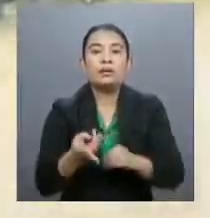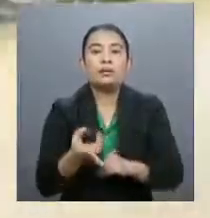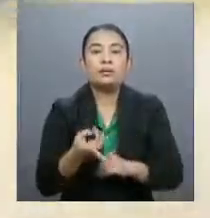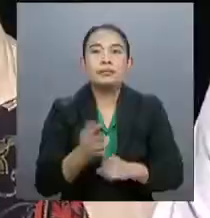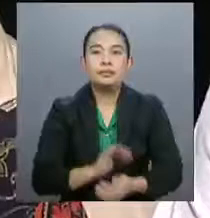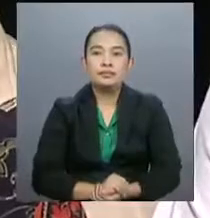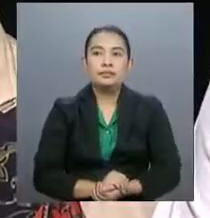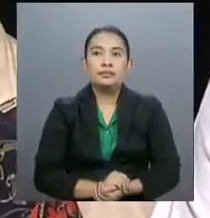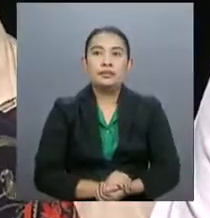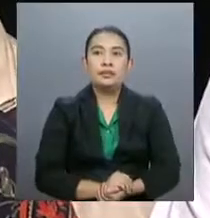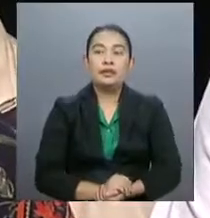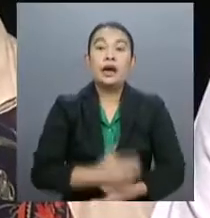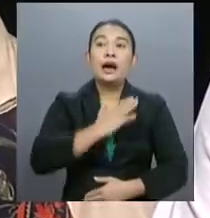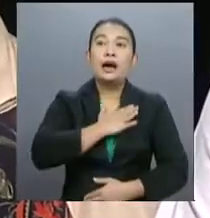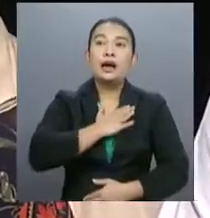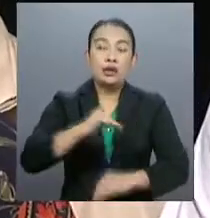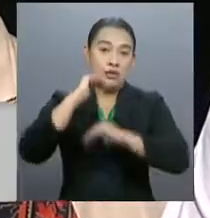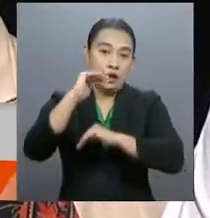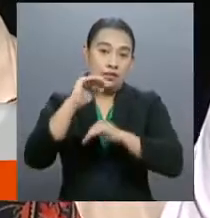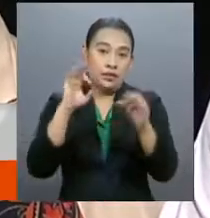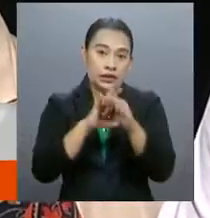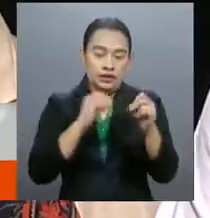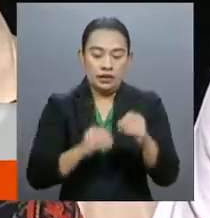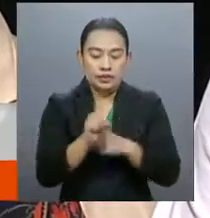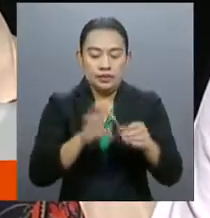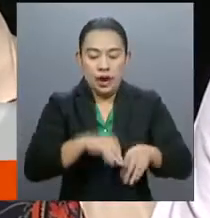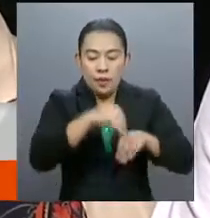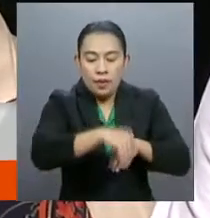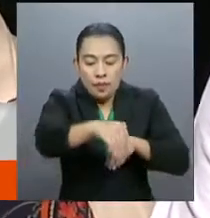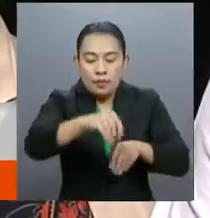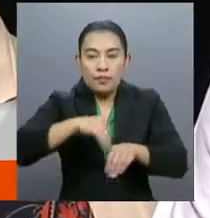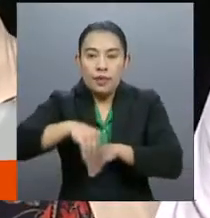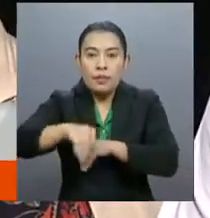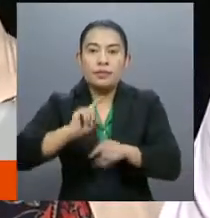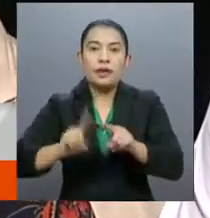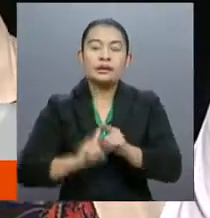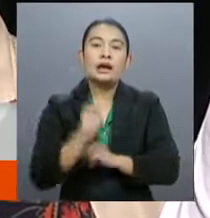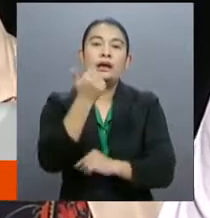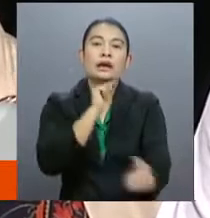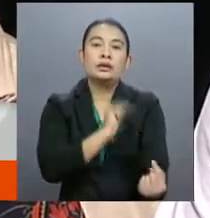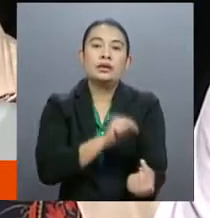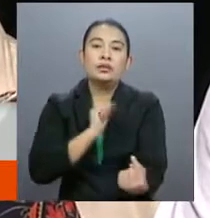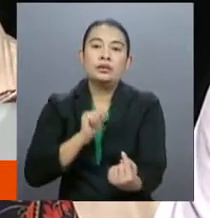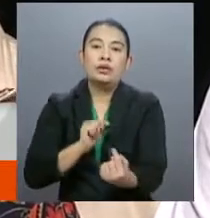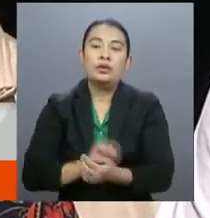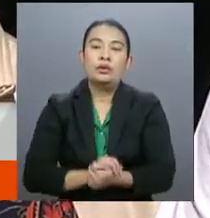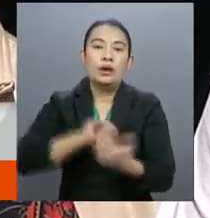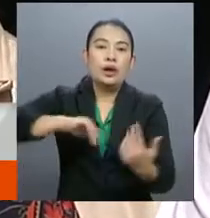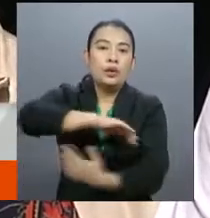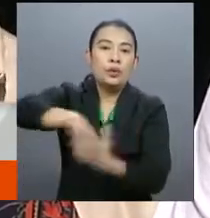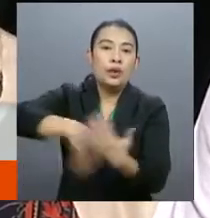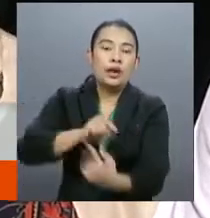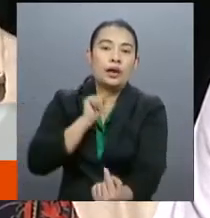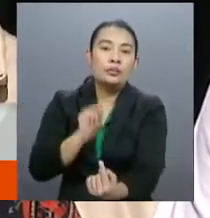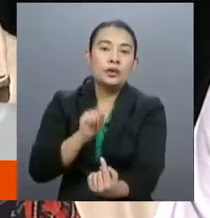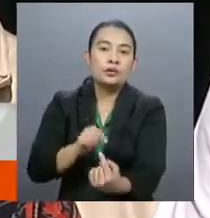เราสามารถจำกัดเขตการเพาะปลูกตามความต้องการของผู้บริโภคได้และตามสภาพสิ่งแวดล้อมที่เป็นปัจจัยในการผลิต